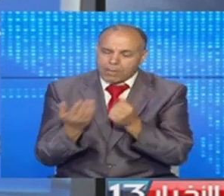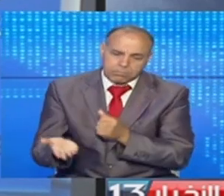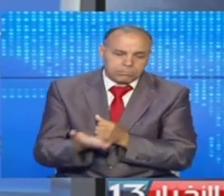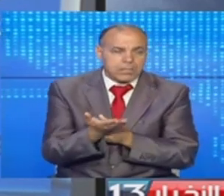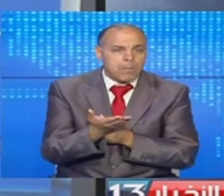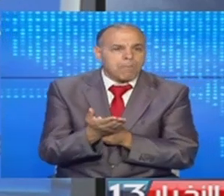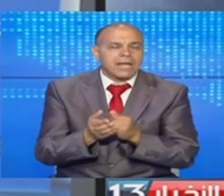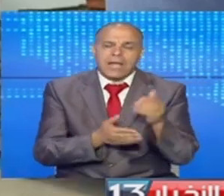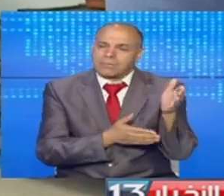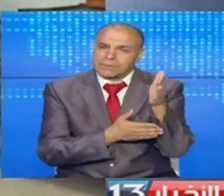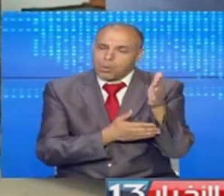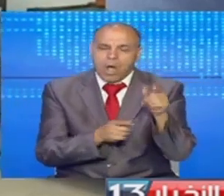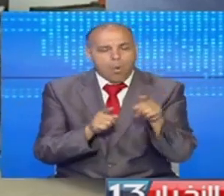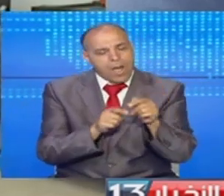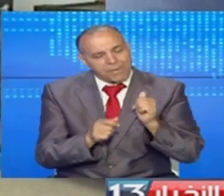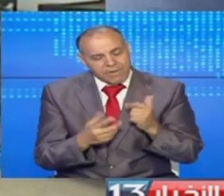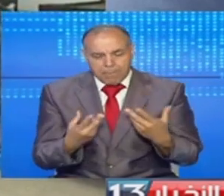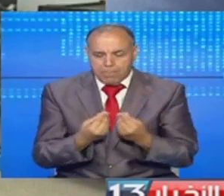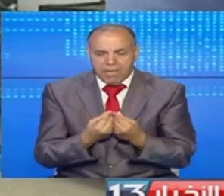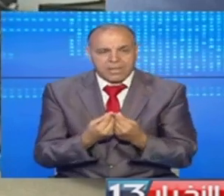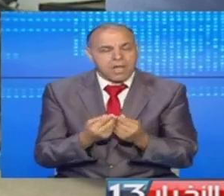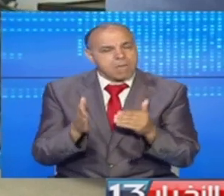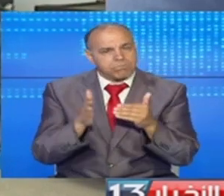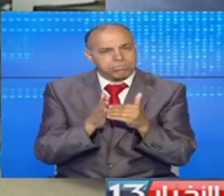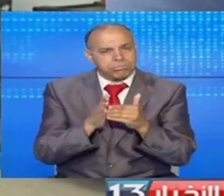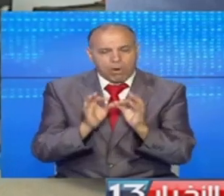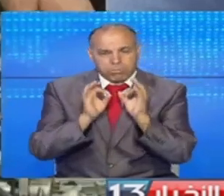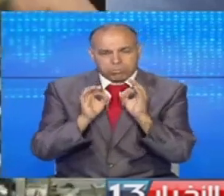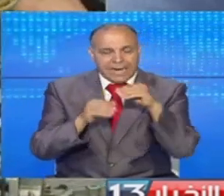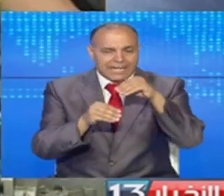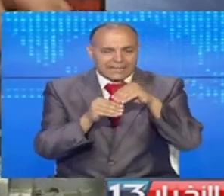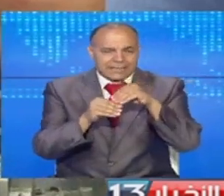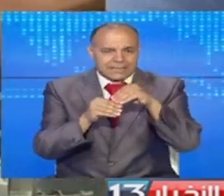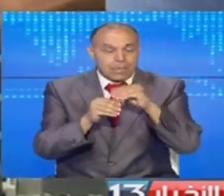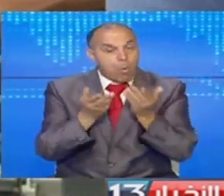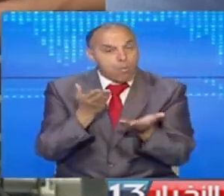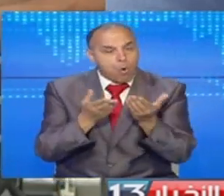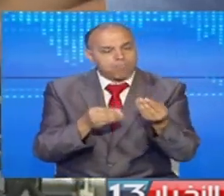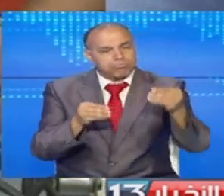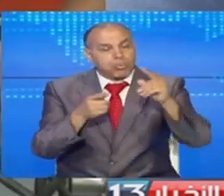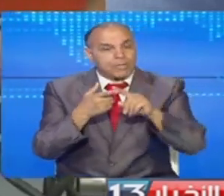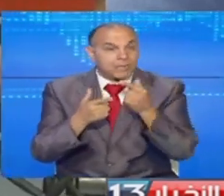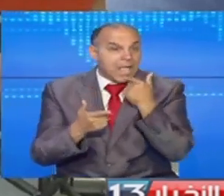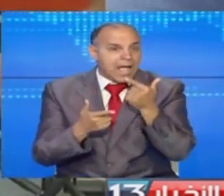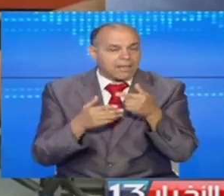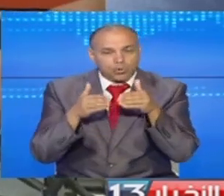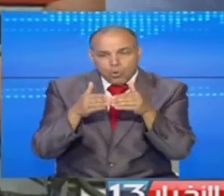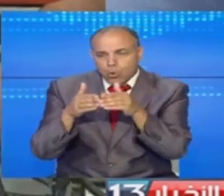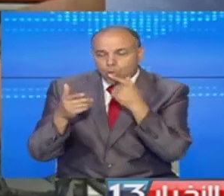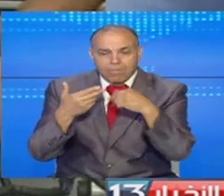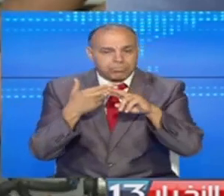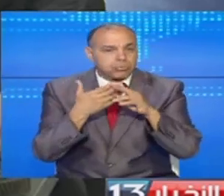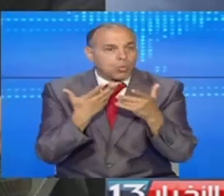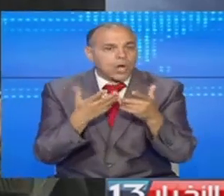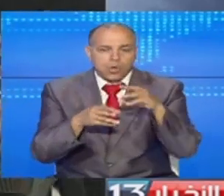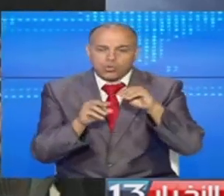بين القطاعين العام والخاص لتحديد القطاعات الاقتصادية ذات القيمة المضافة للاستجابة